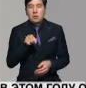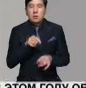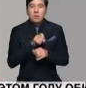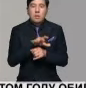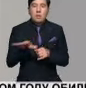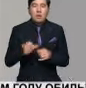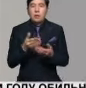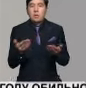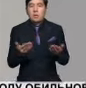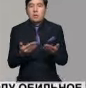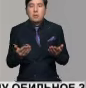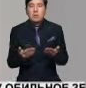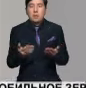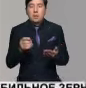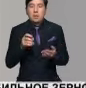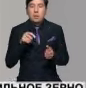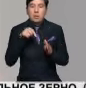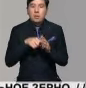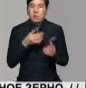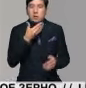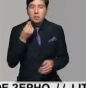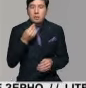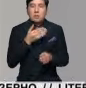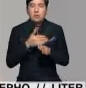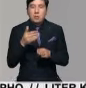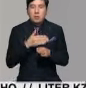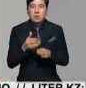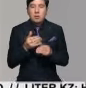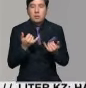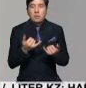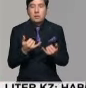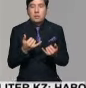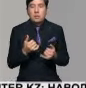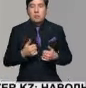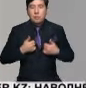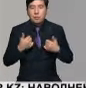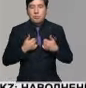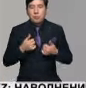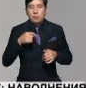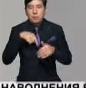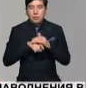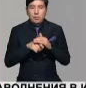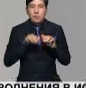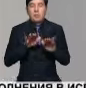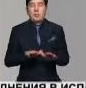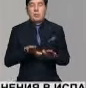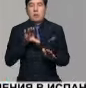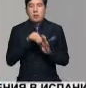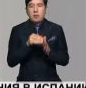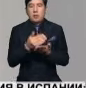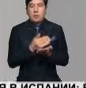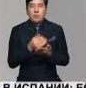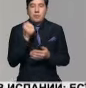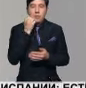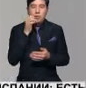разлагается. На основании этого уже потихонечку сейчас мы пытаемся проработать с местными исполнительными органами, чтобы